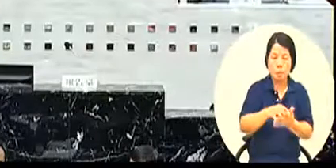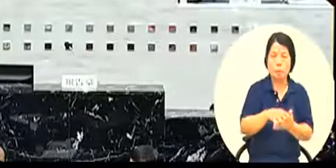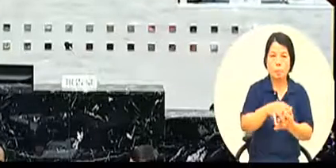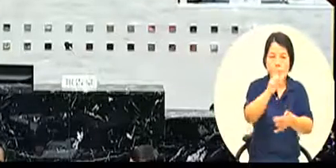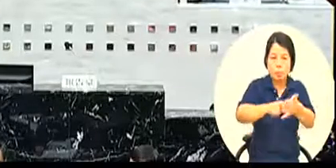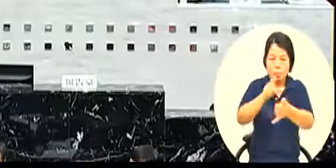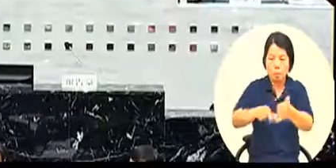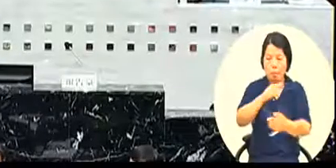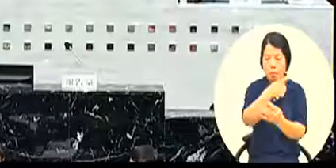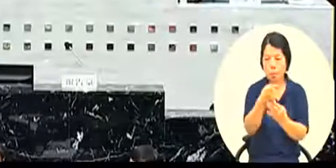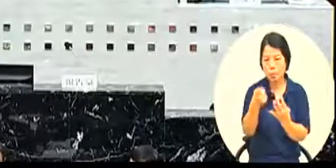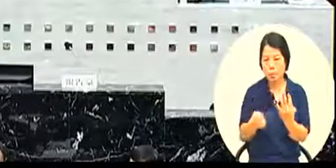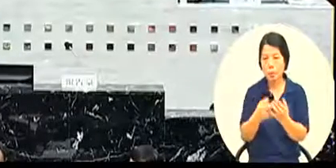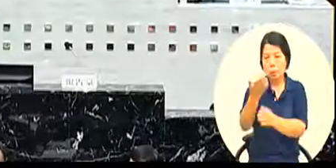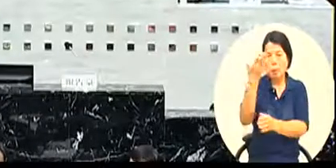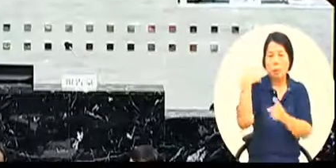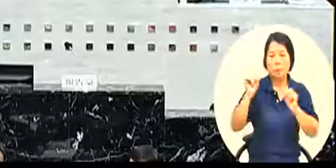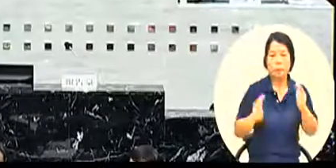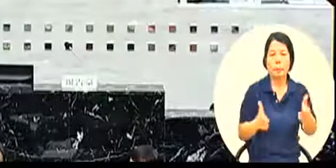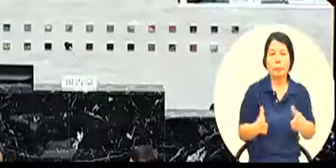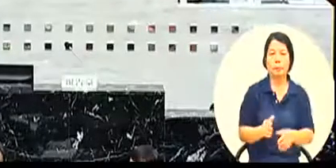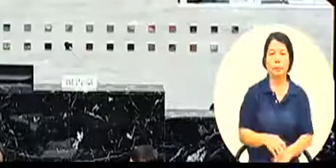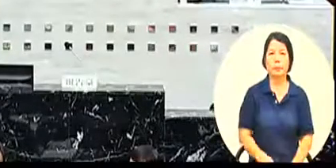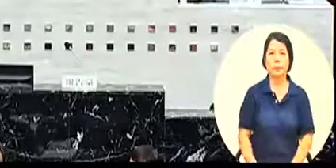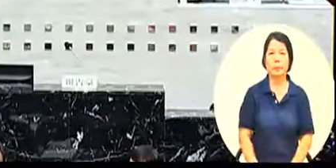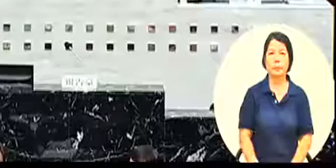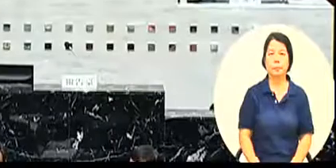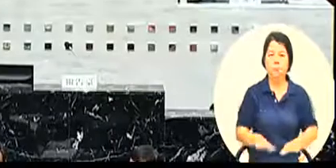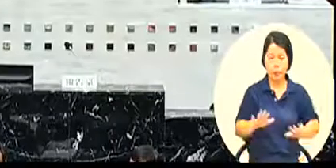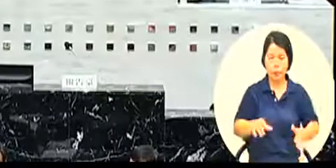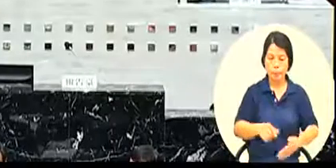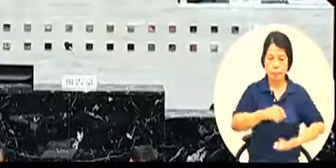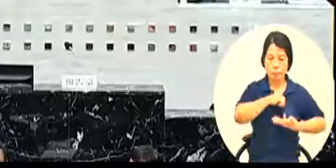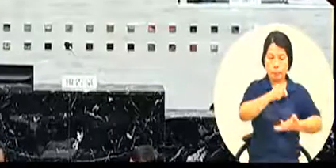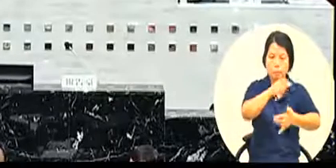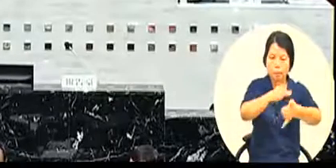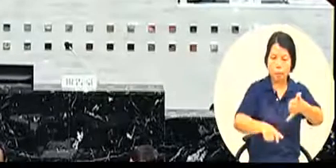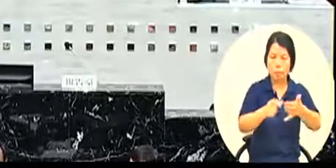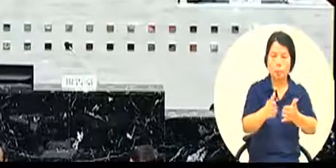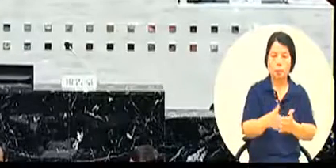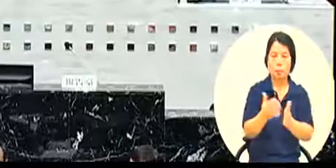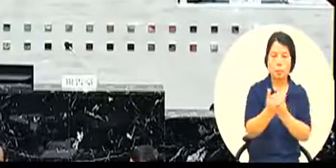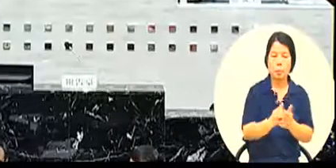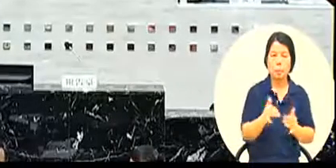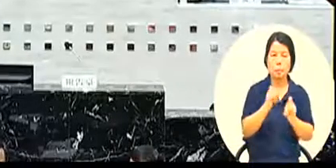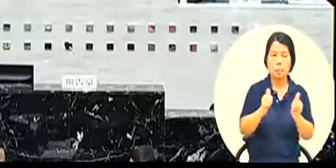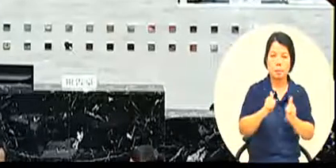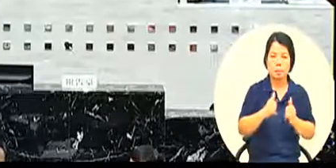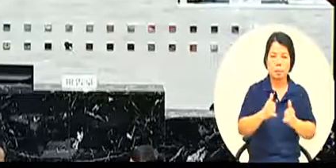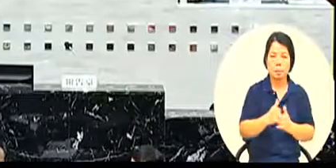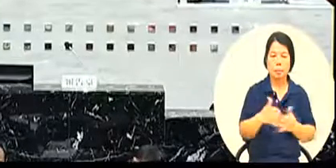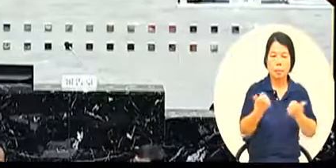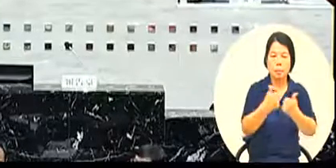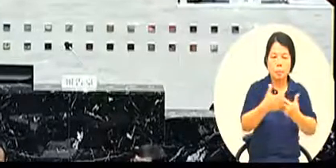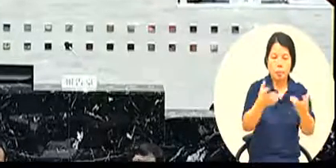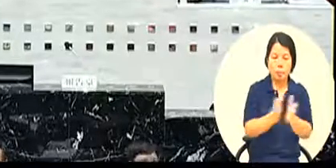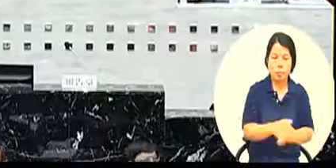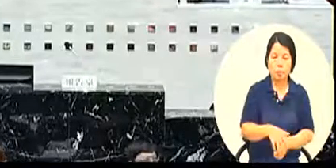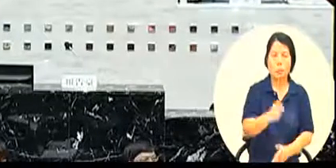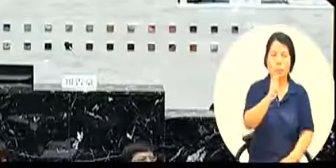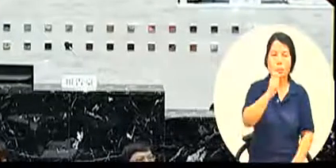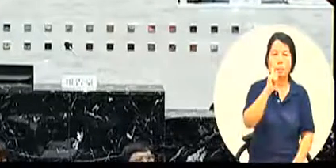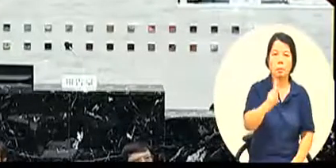跟往年不一样，我们在这个提案的前面，民政组前面有写个 A1， 那表